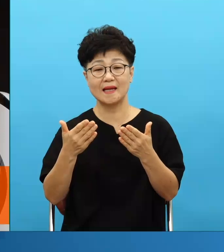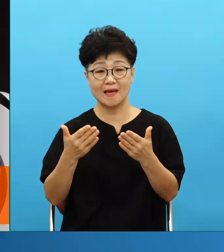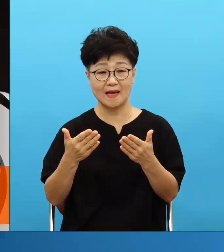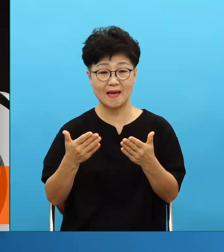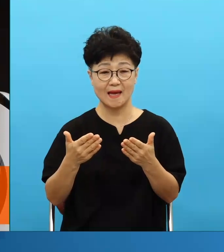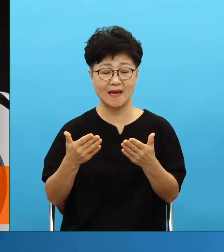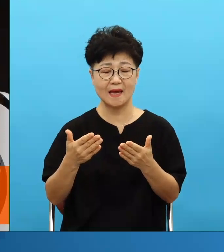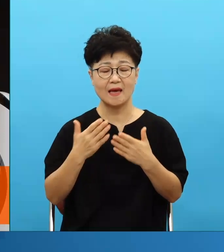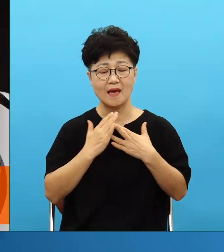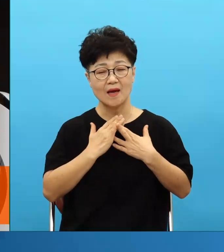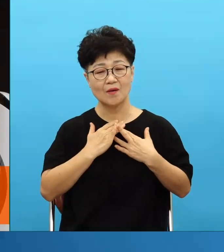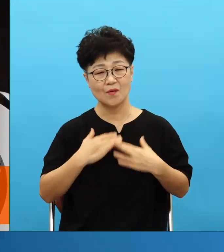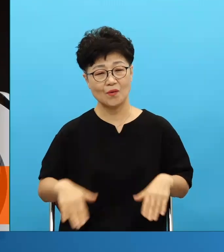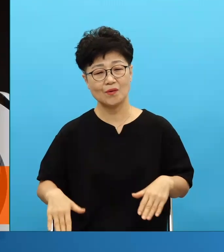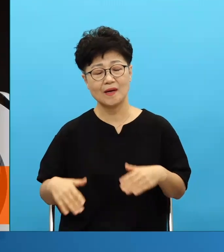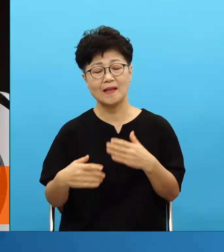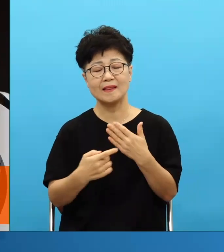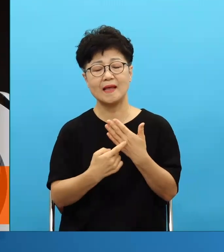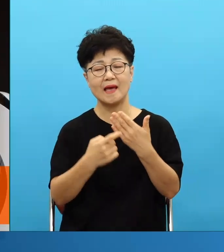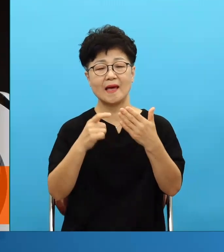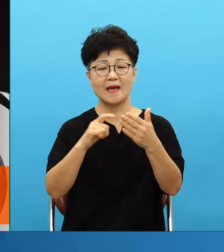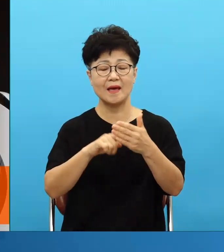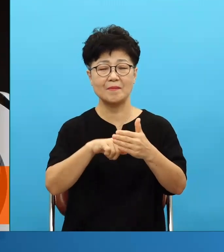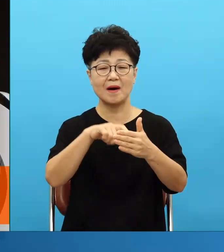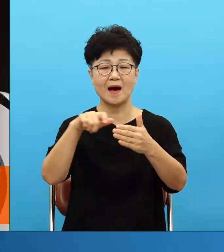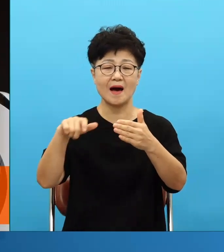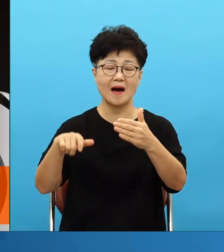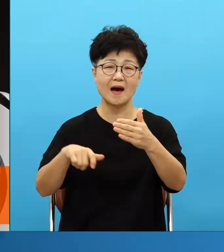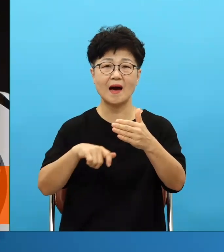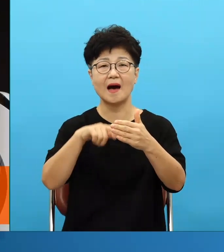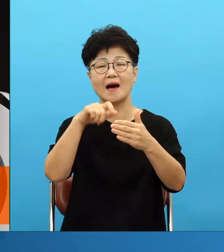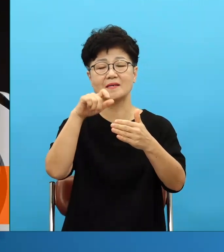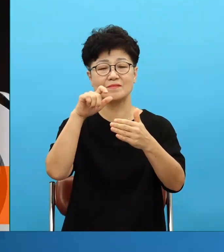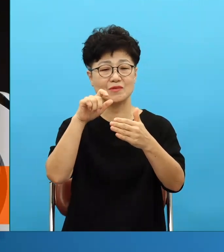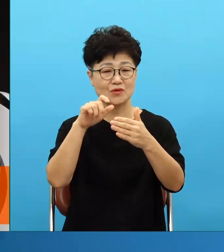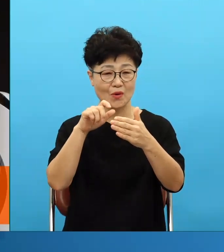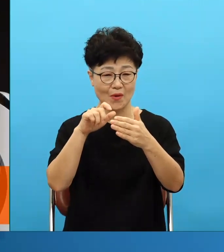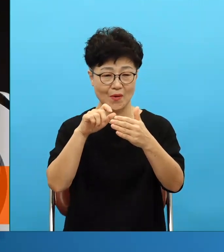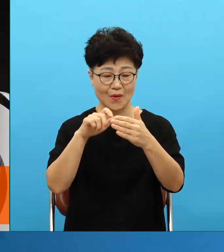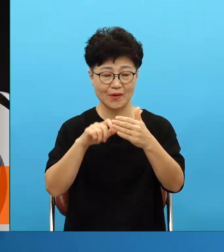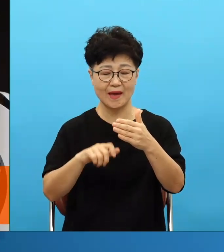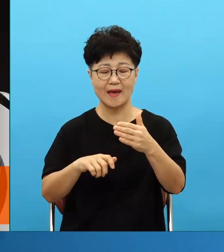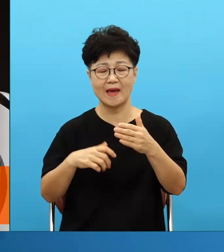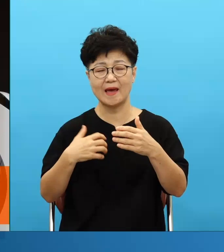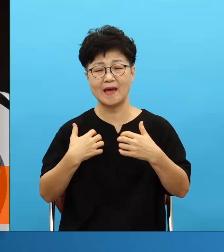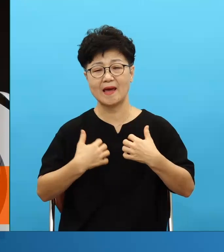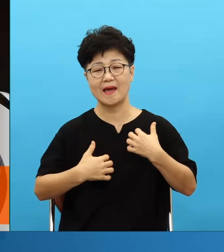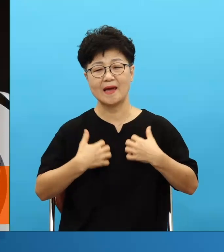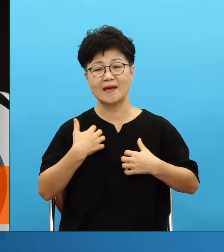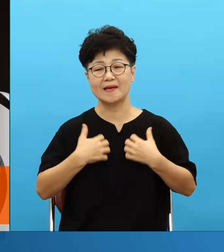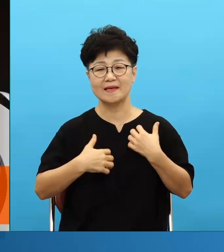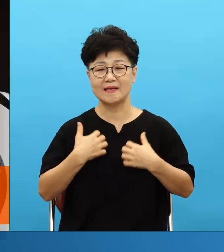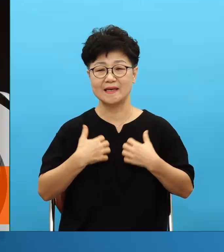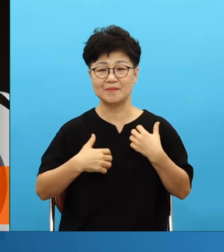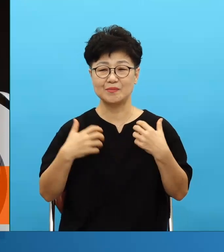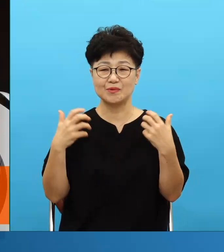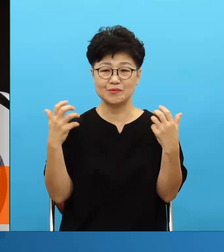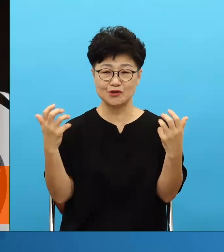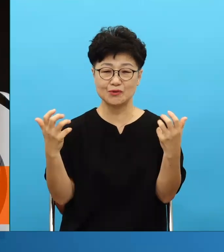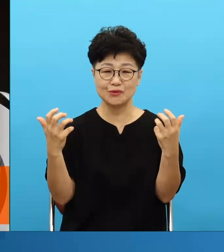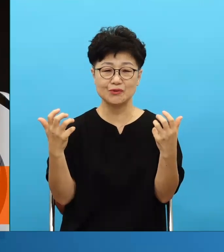주시네. 고난 내 마음 속에